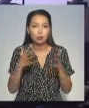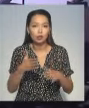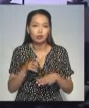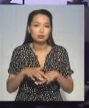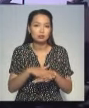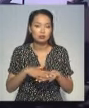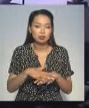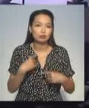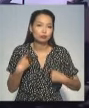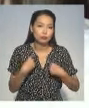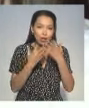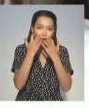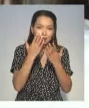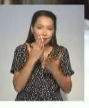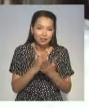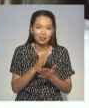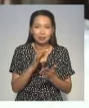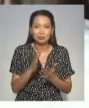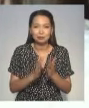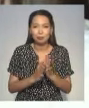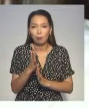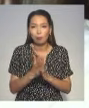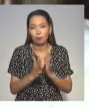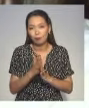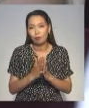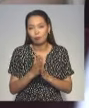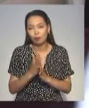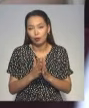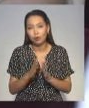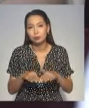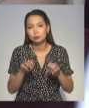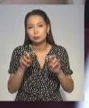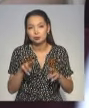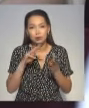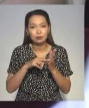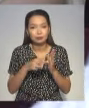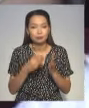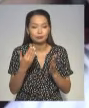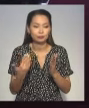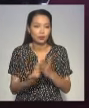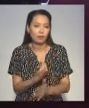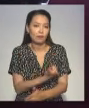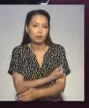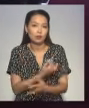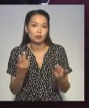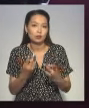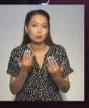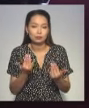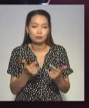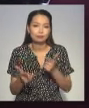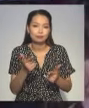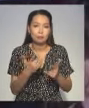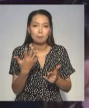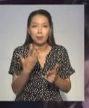от аллергии именно на полынь, говорят специалисты. Это и стало причиной разработки новой вакцины. Она сейчас находится на пятой стадии